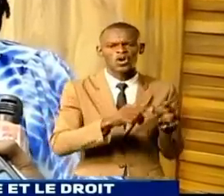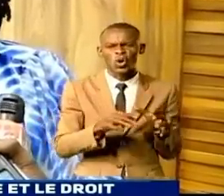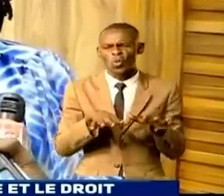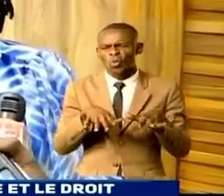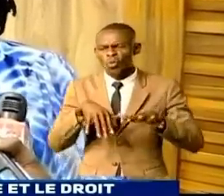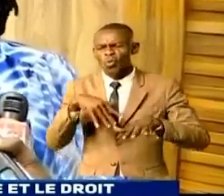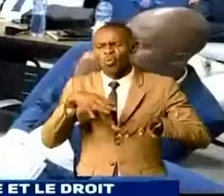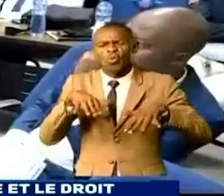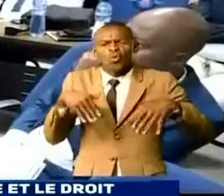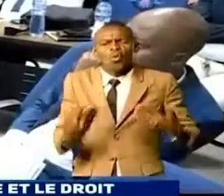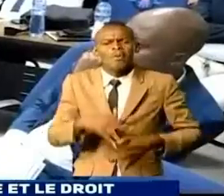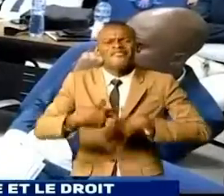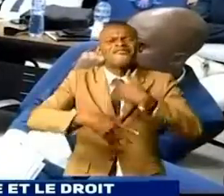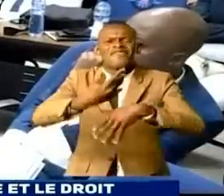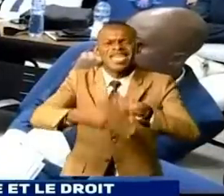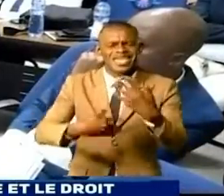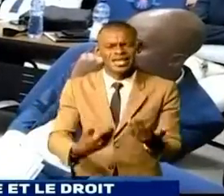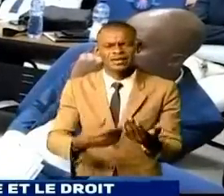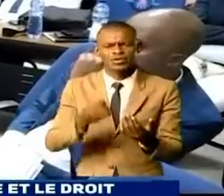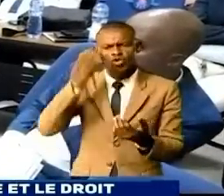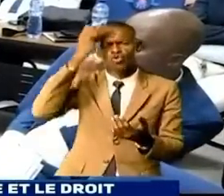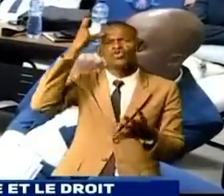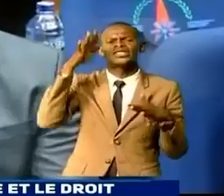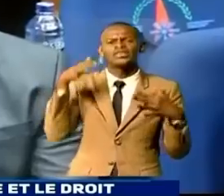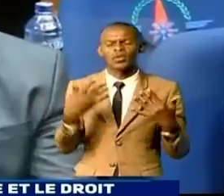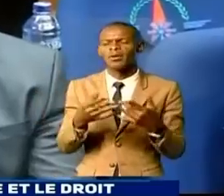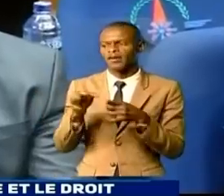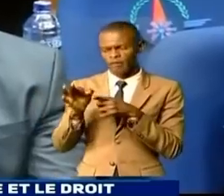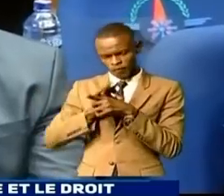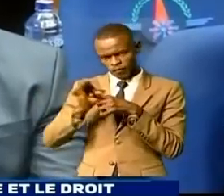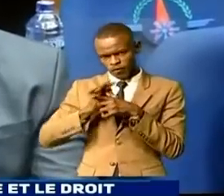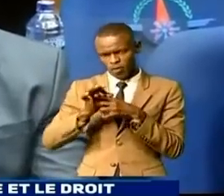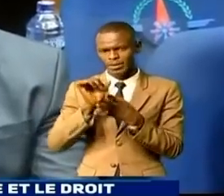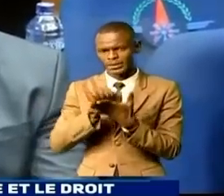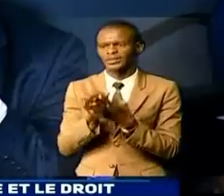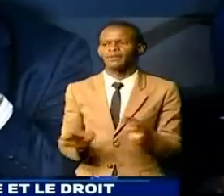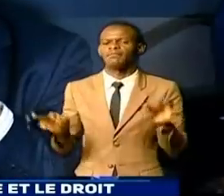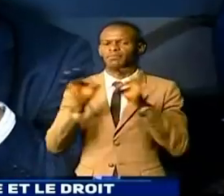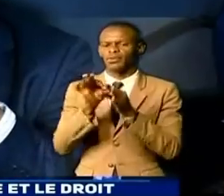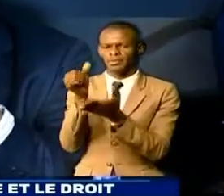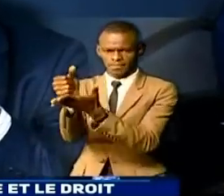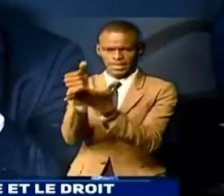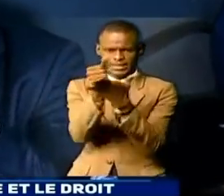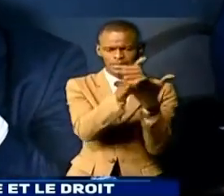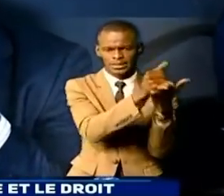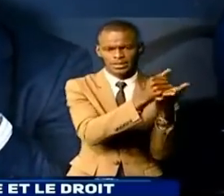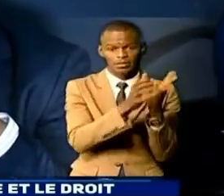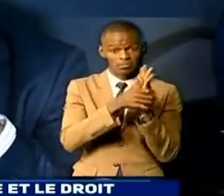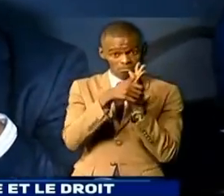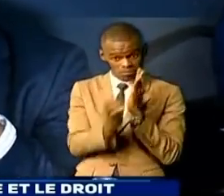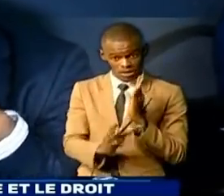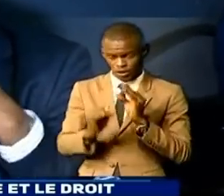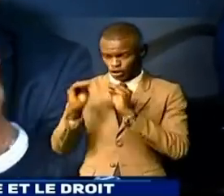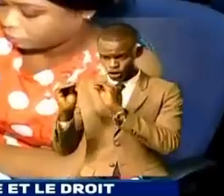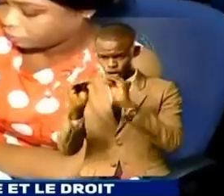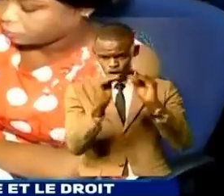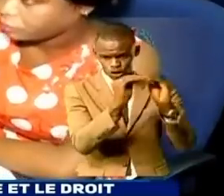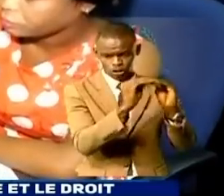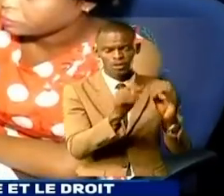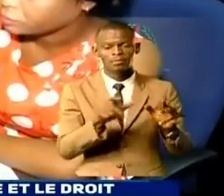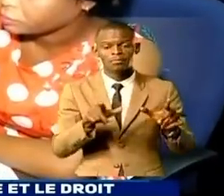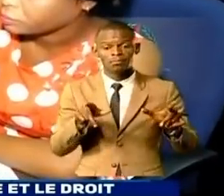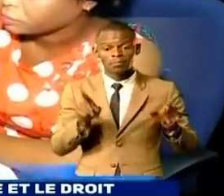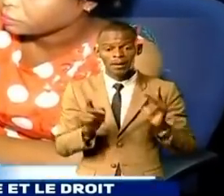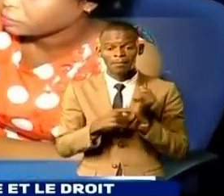experts dans la matière. Et cette connaissance parfaite et la compétence transmise par les experts feront de ces cadres